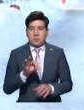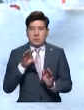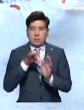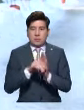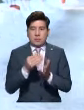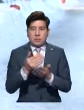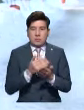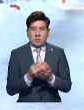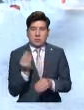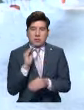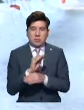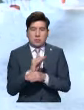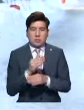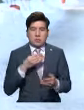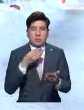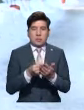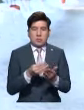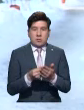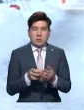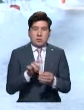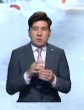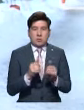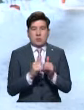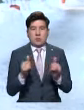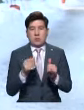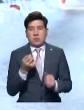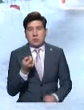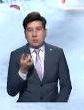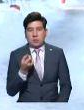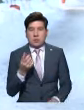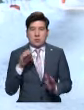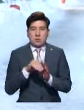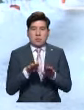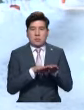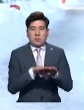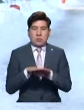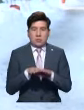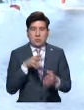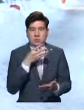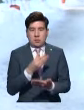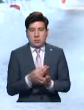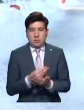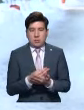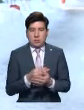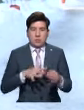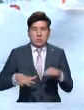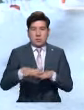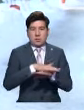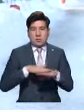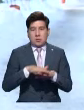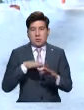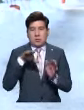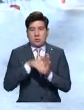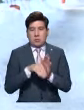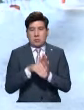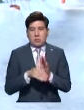жаңағы қосымша құн салығы кеден төлемдерін сәл көбейтіп, өзіміздегі бағамен теңестірсек, онда халықтың өзіміздегі